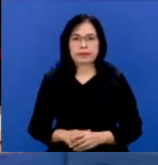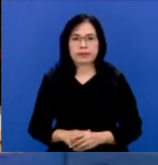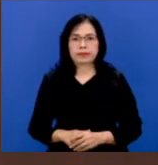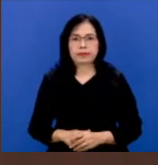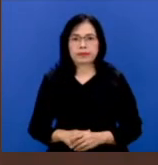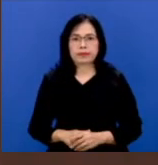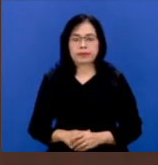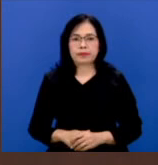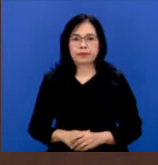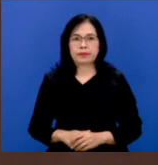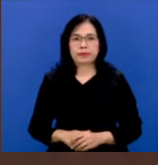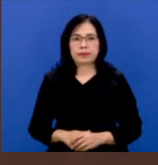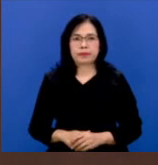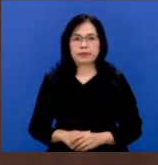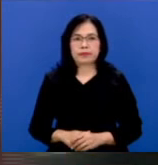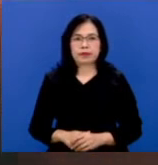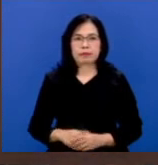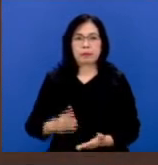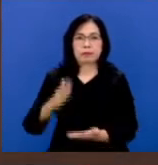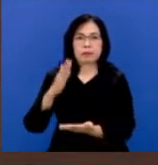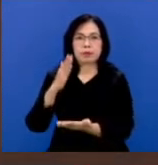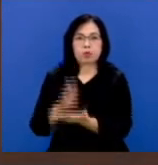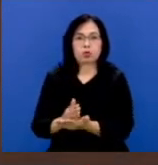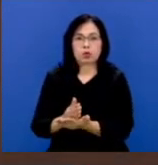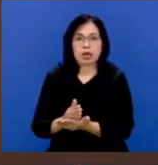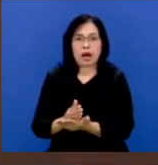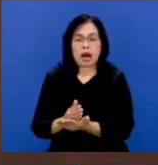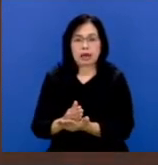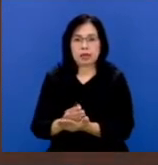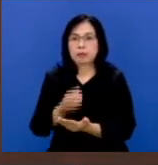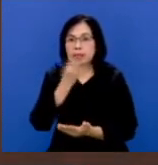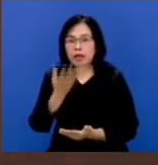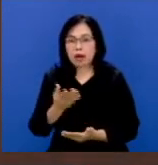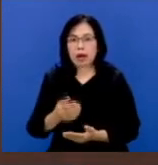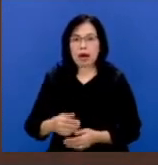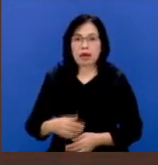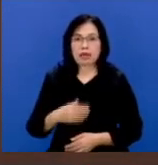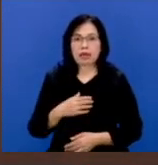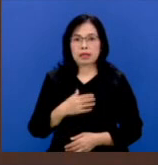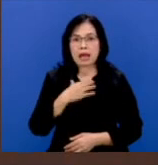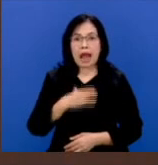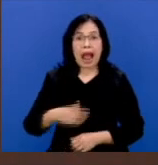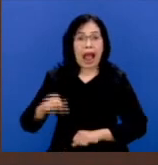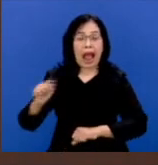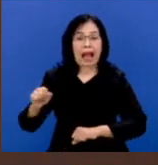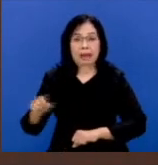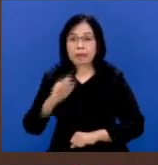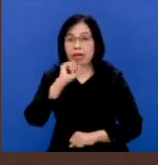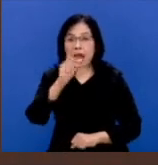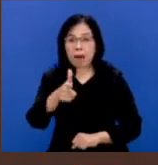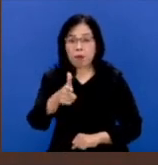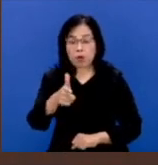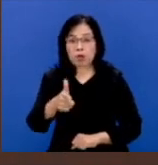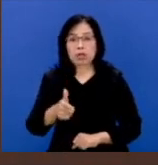konstitusi memutuskan menyatakan Hakim terlapor terbukti melakukan